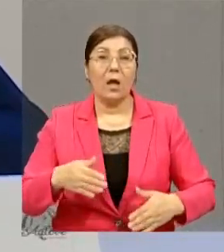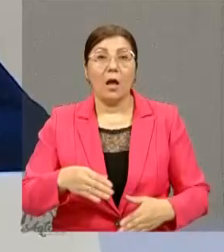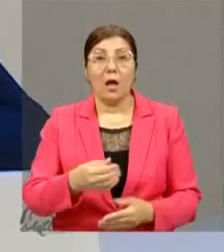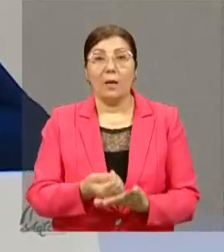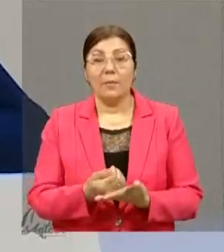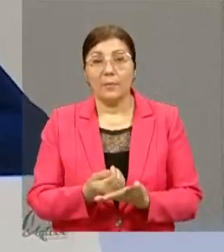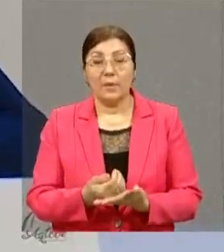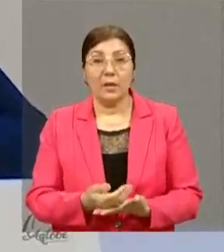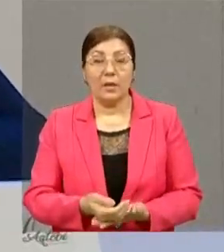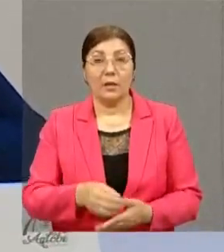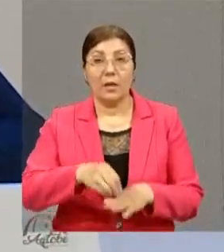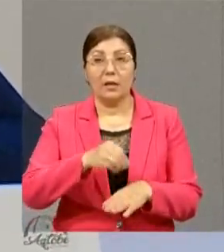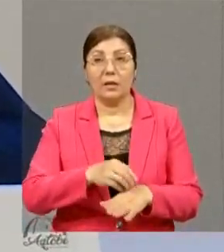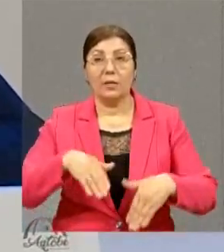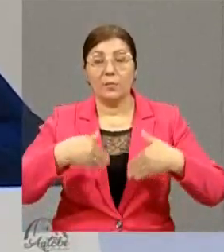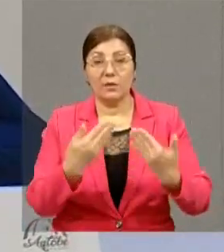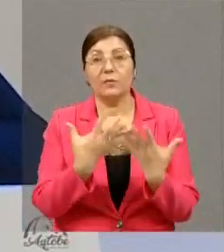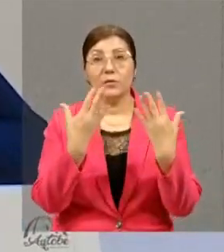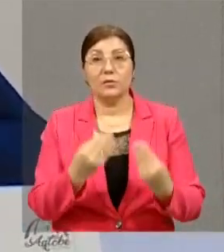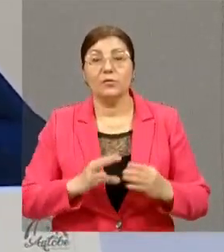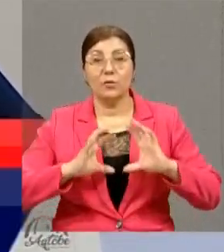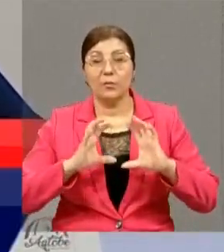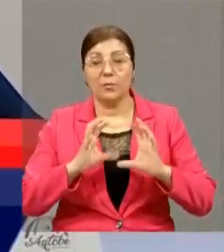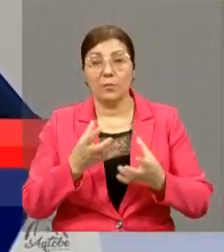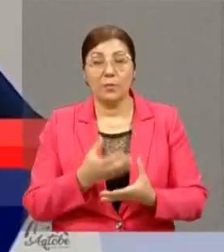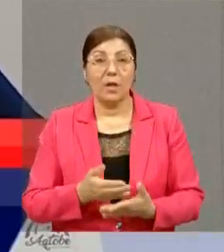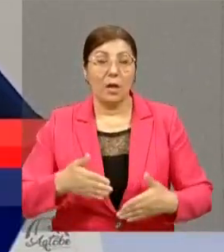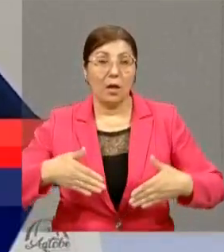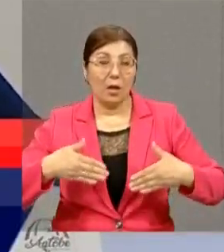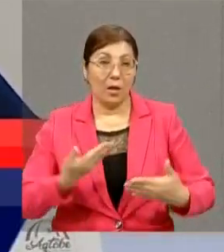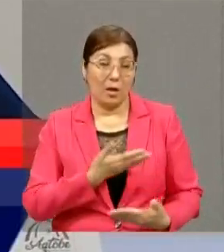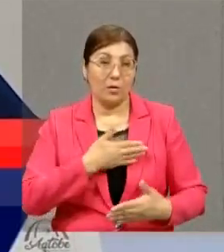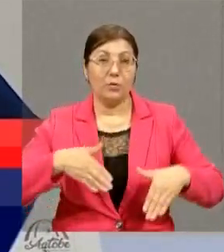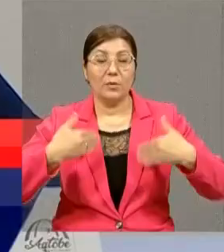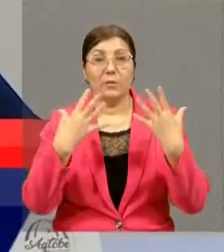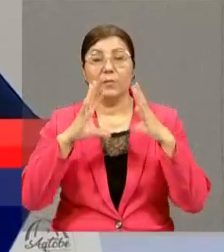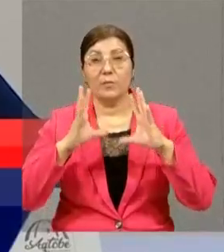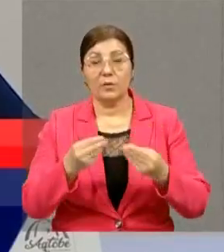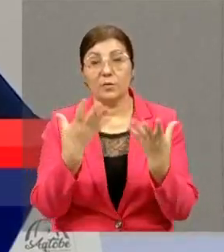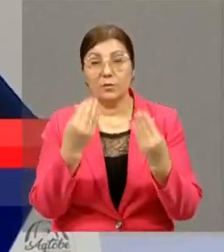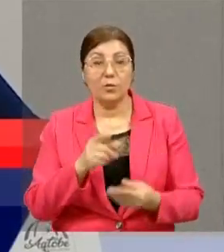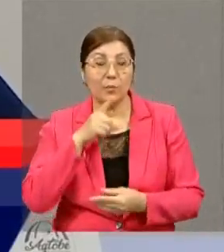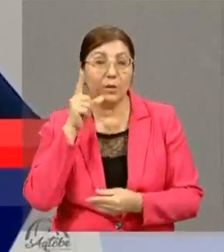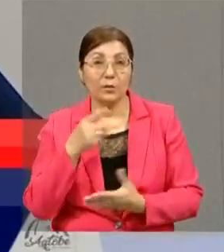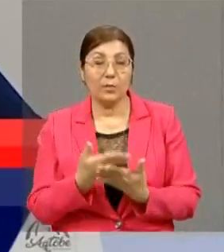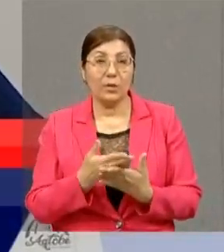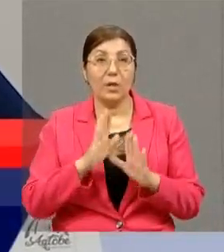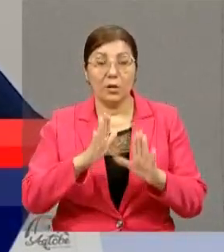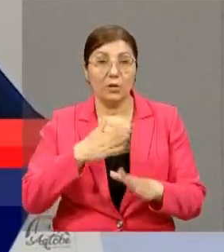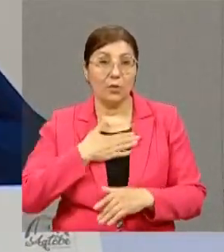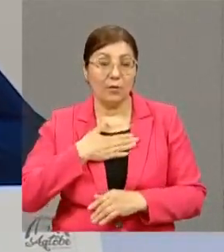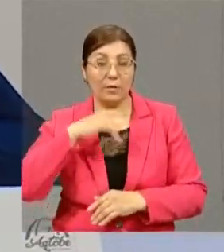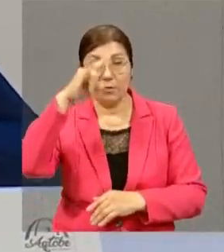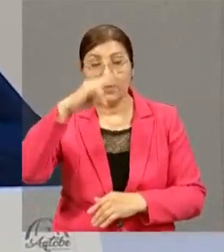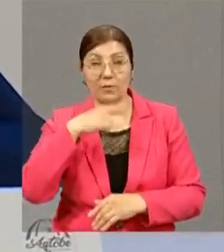международным днём молодёжи хочу поздравить вас с международным днём молодёжи Как вы знаете не только в нашей